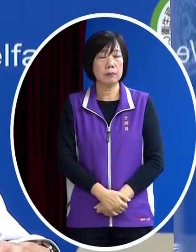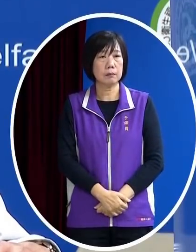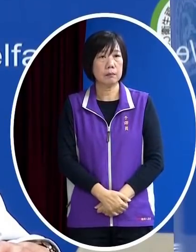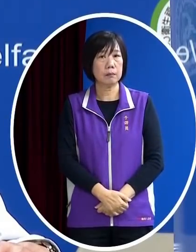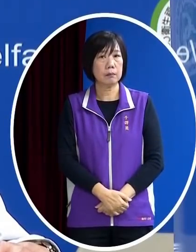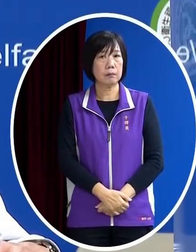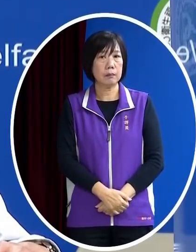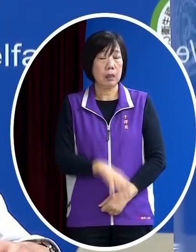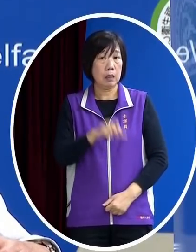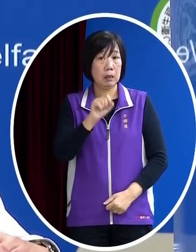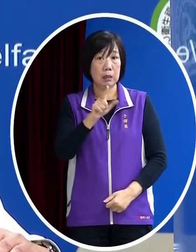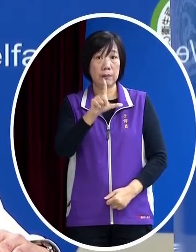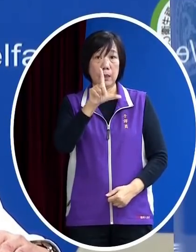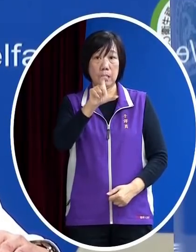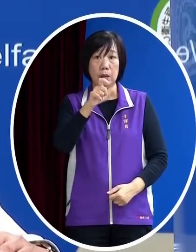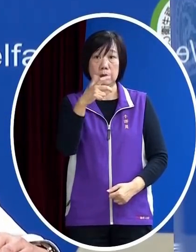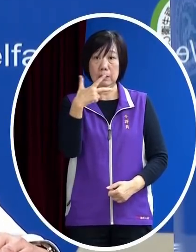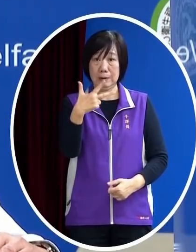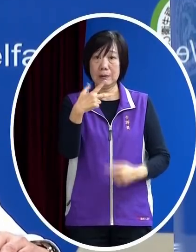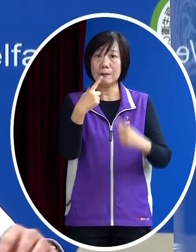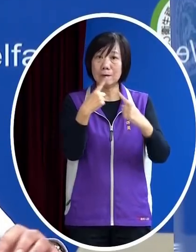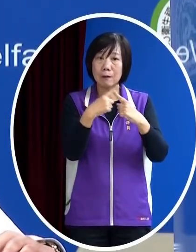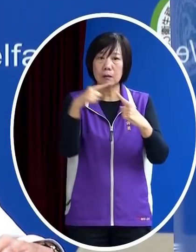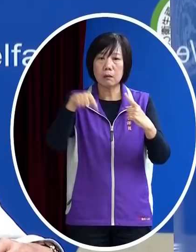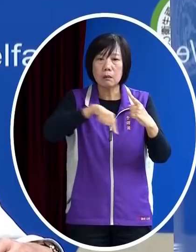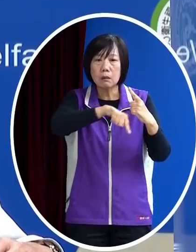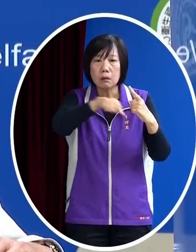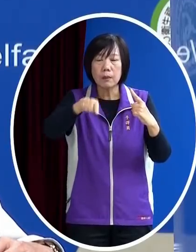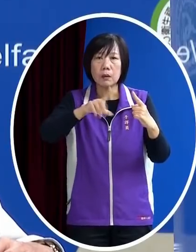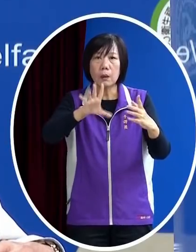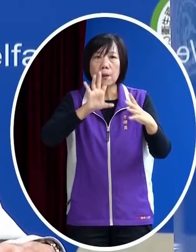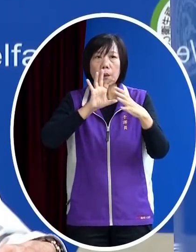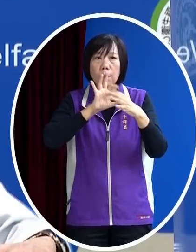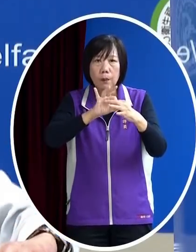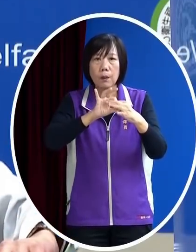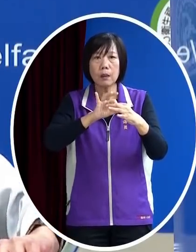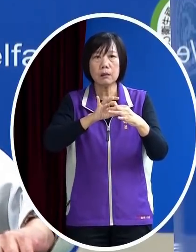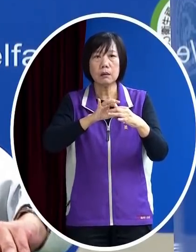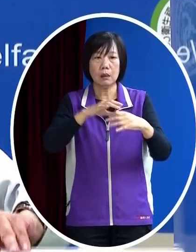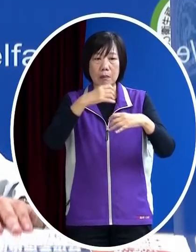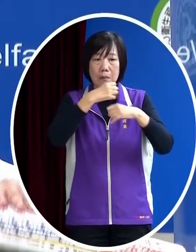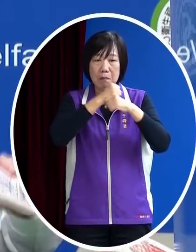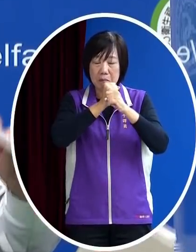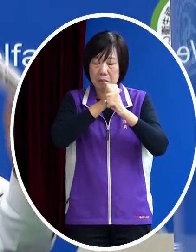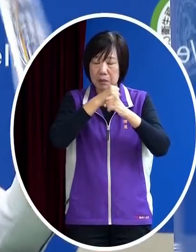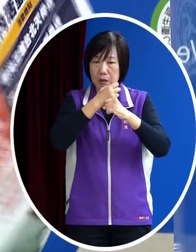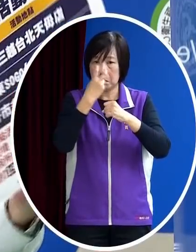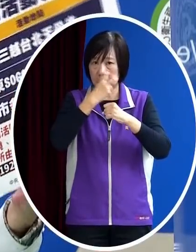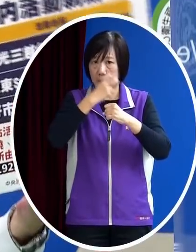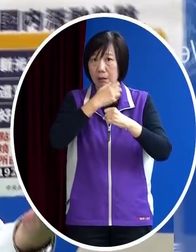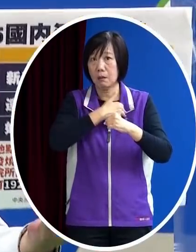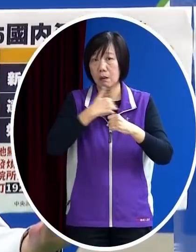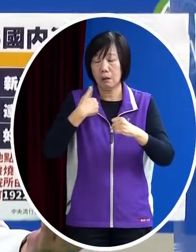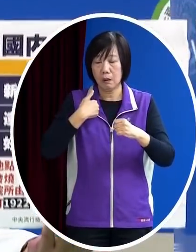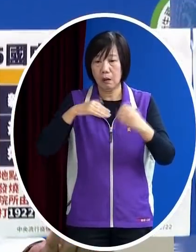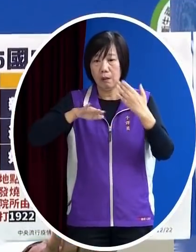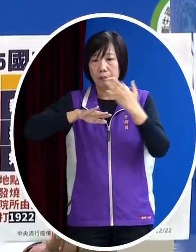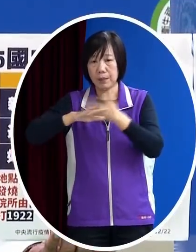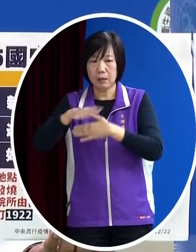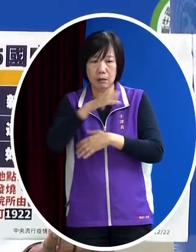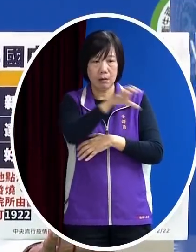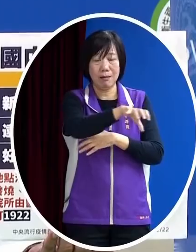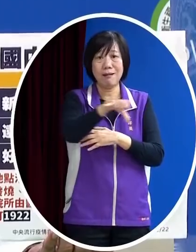们167人，这相关的疫调来进行。那另外，其实这几个场